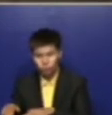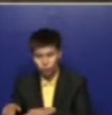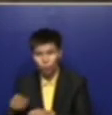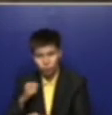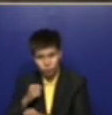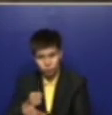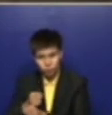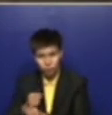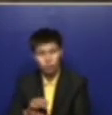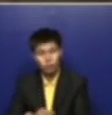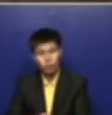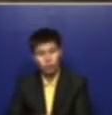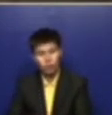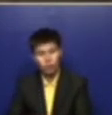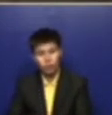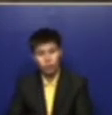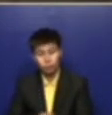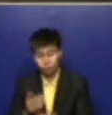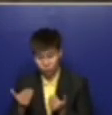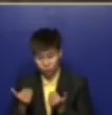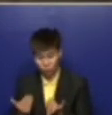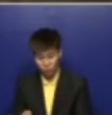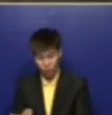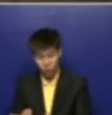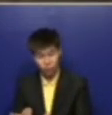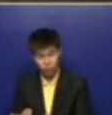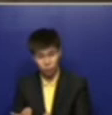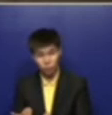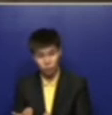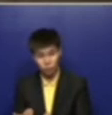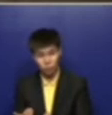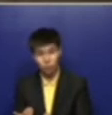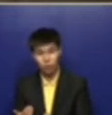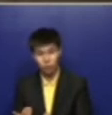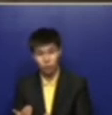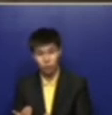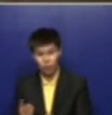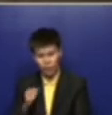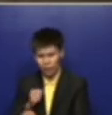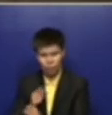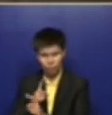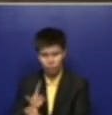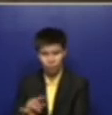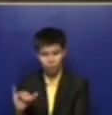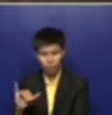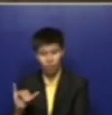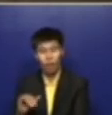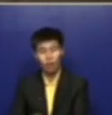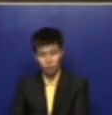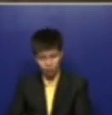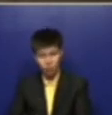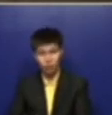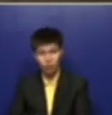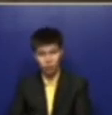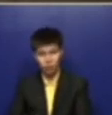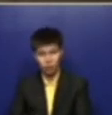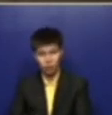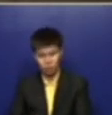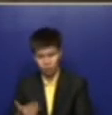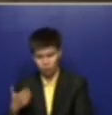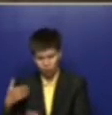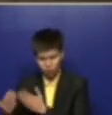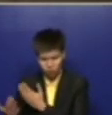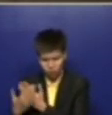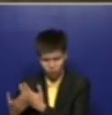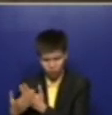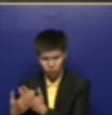การเตรียมการปัจจุบันนี้ก็ยังไม่ได้มีการดำเนินการตามนั้นนะครับหน่วยก็มีการแจ้งเตือนไปว่าให้มีการเตรียมการ